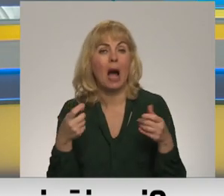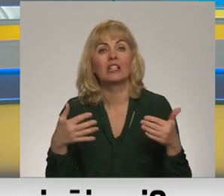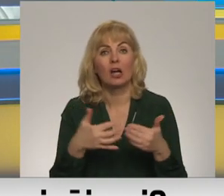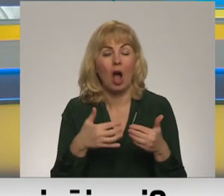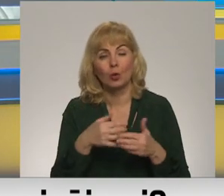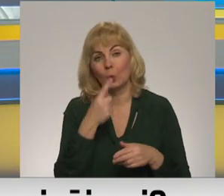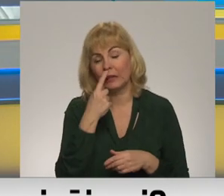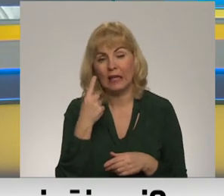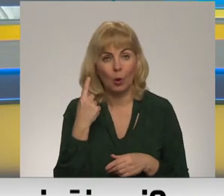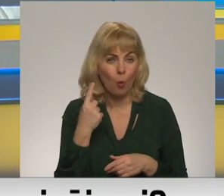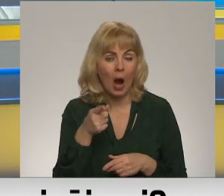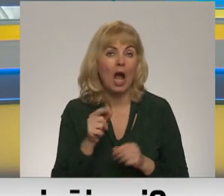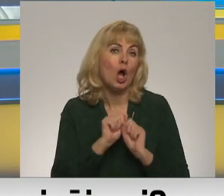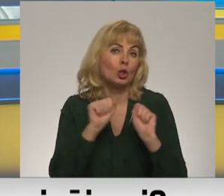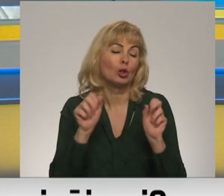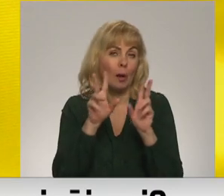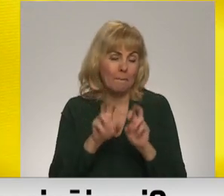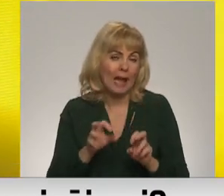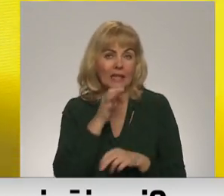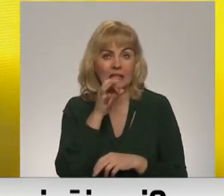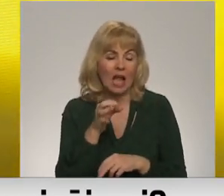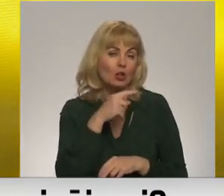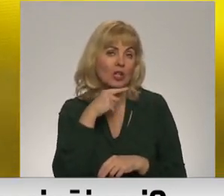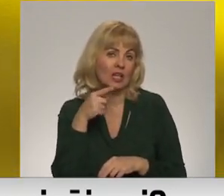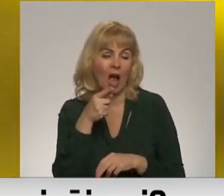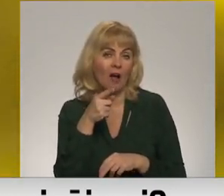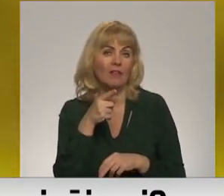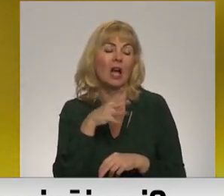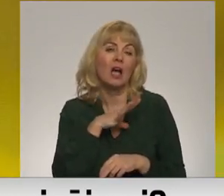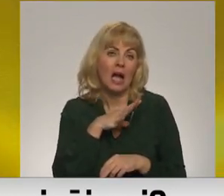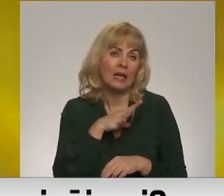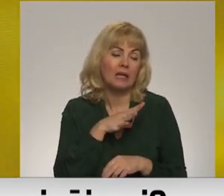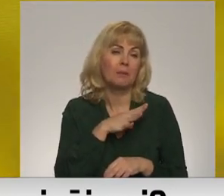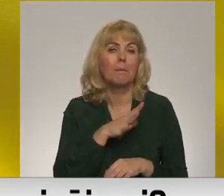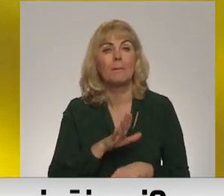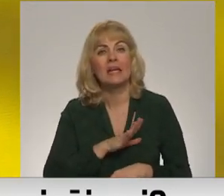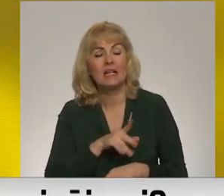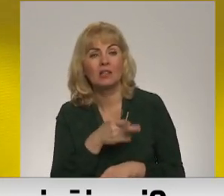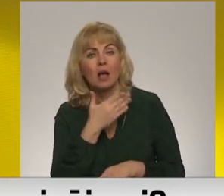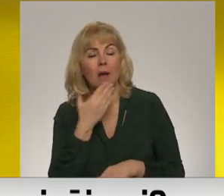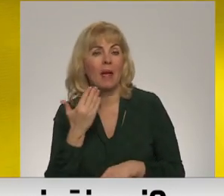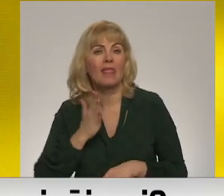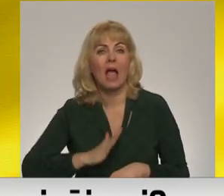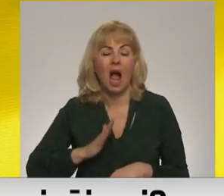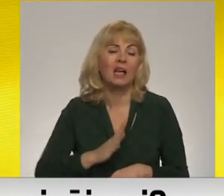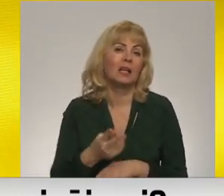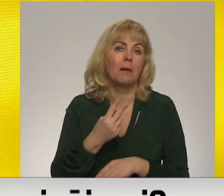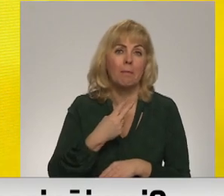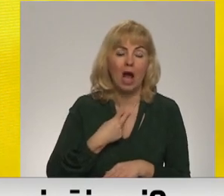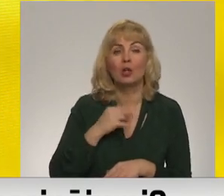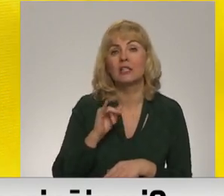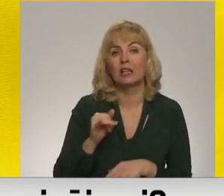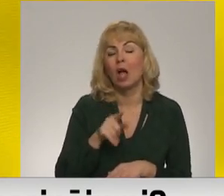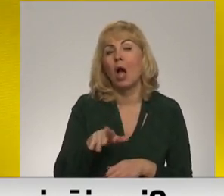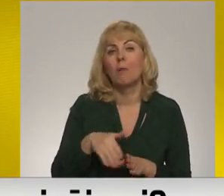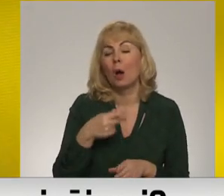tikko drošības pētnieks teica, Krievija ir klājies, varbūt nevis necerēt, bet pārsteidzoši slikti. Ko tas